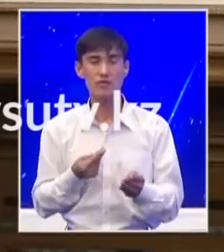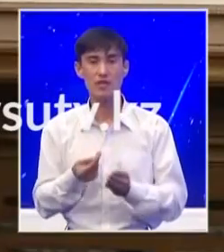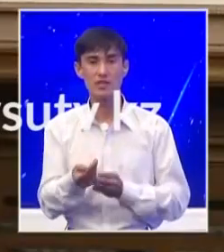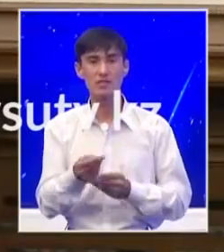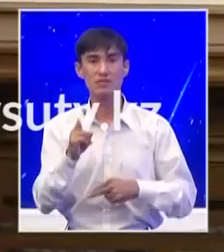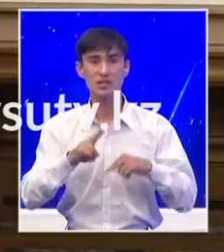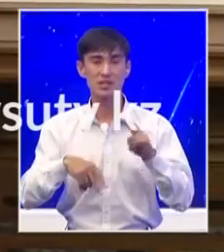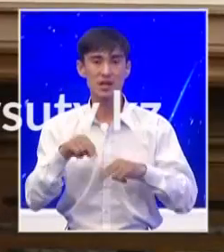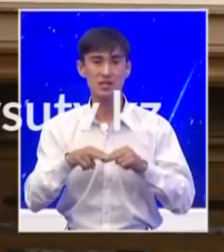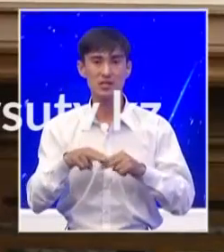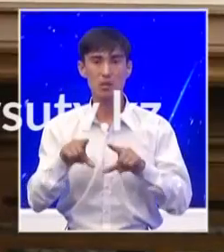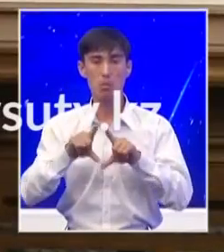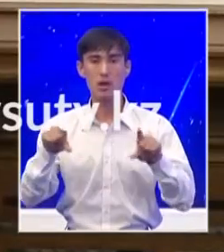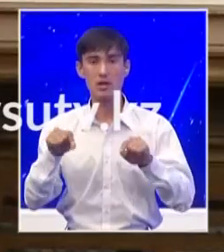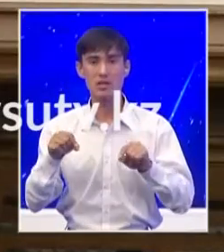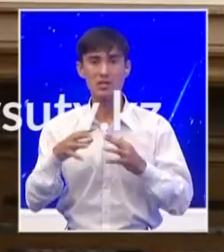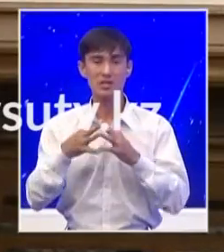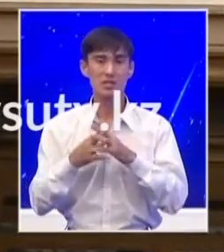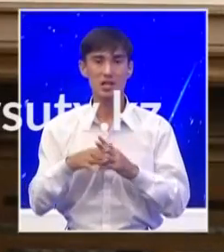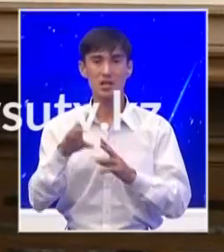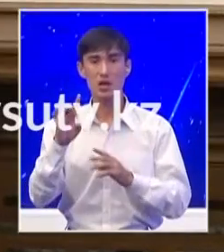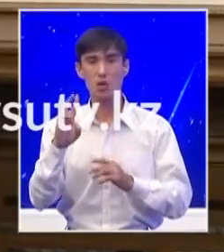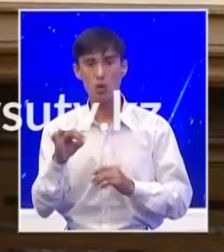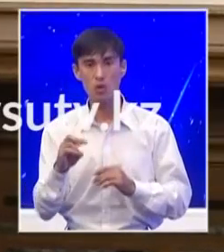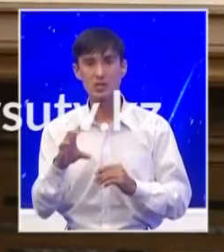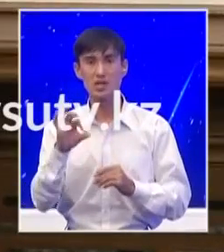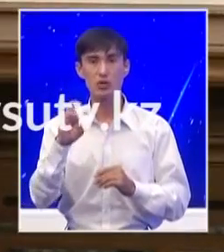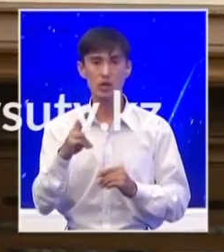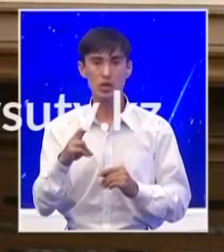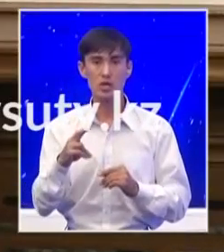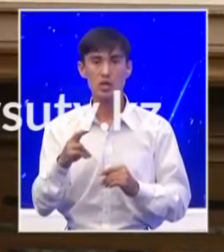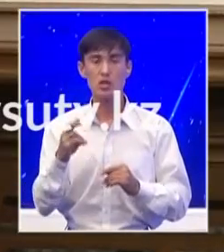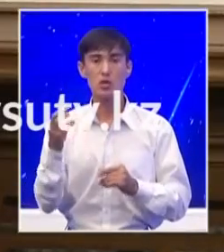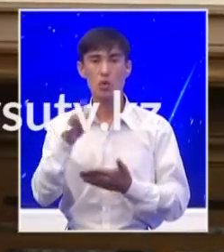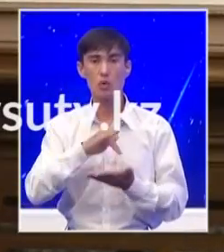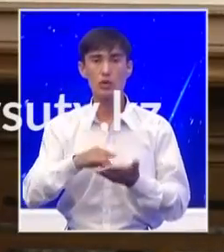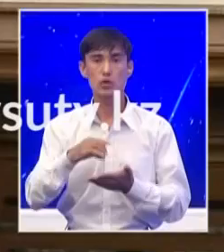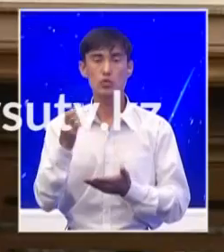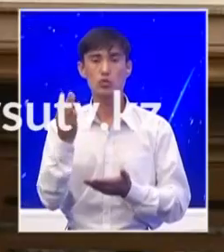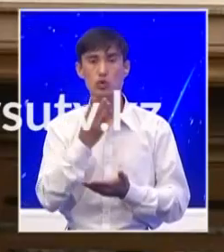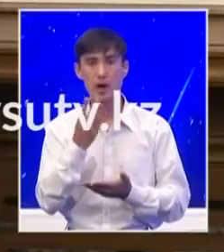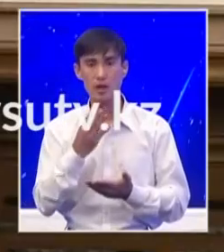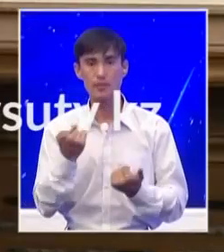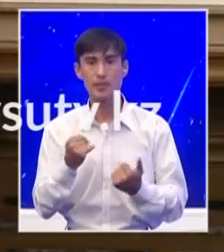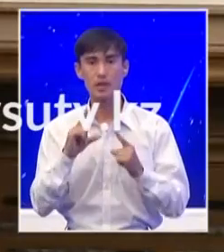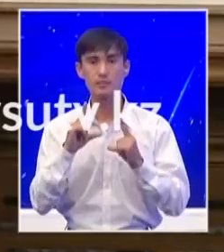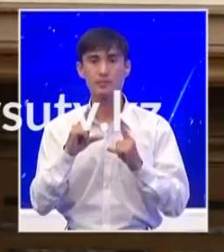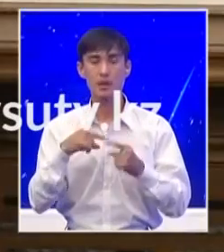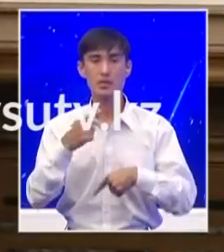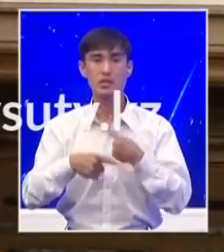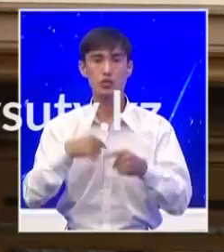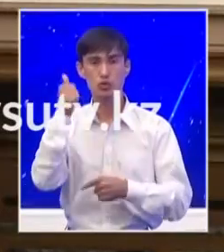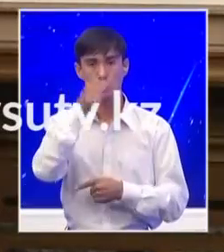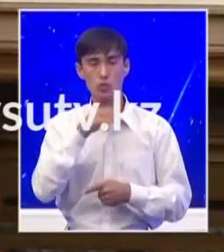финансирование строительства поликлиник в селах Нарынкол, Сарыөзек, Узынагаш и в городе Ушарал. Они будут переходящими на следующий год. В